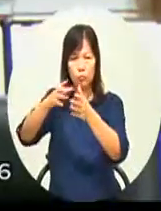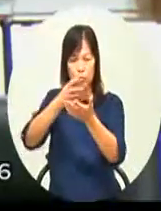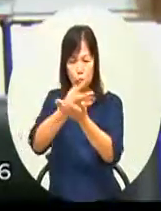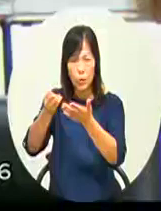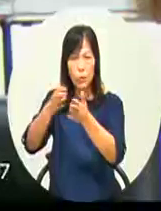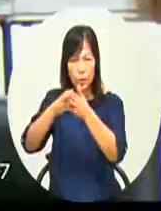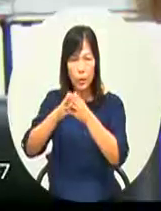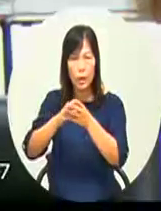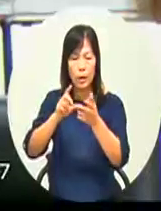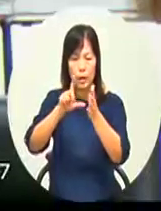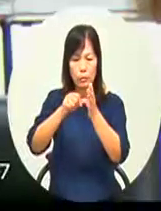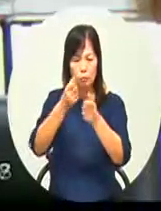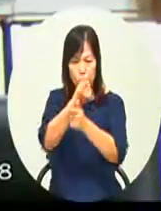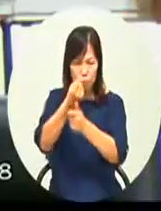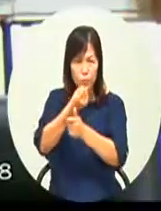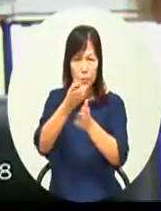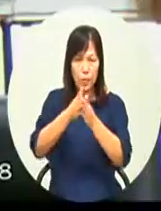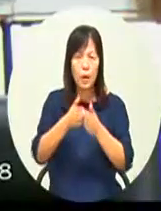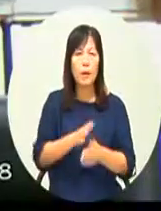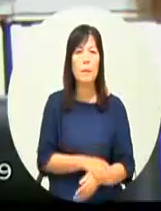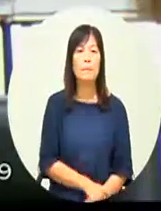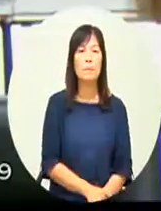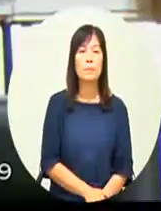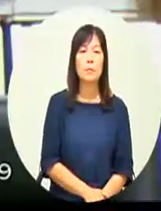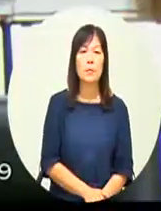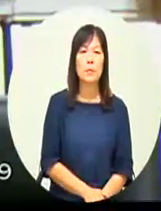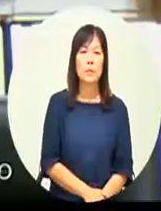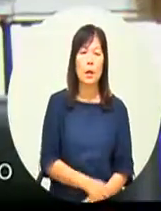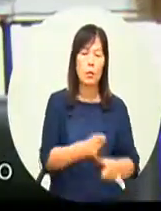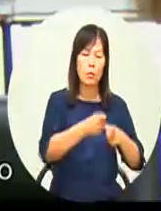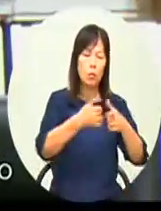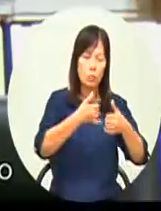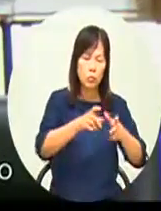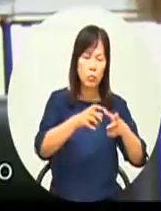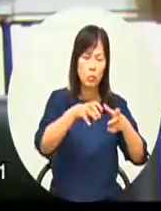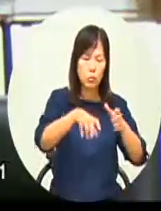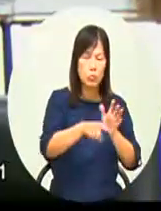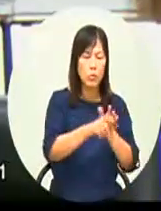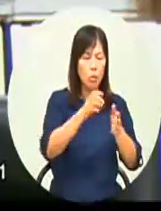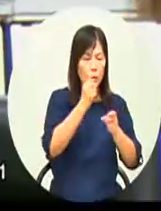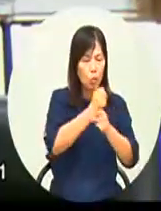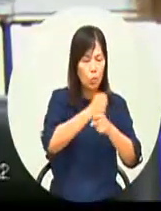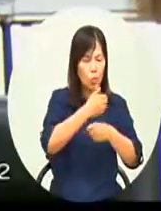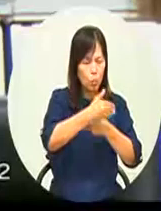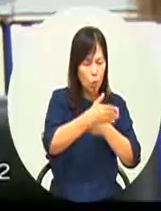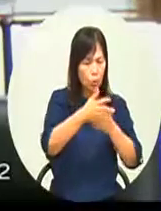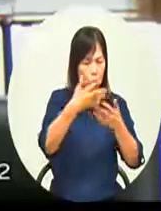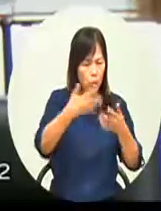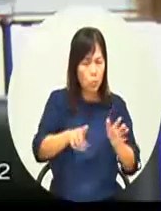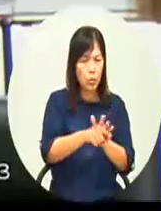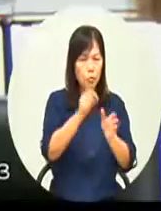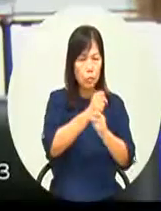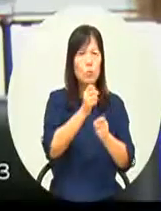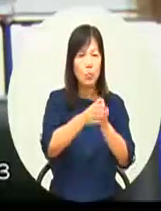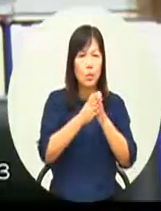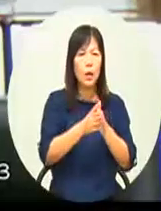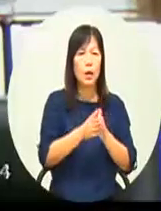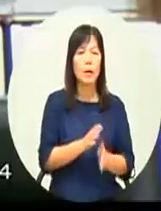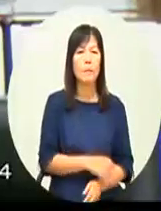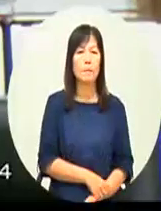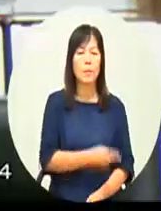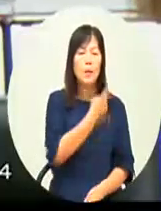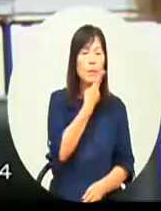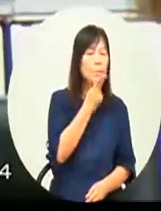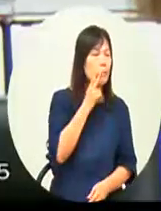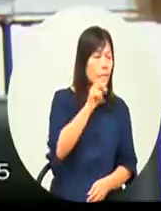间管控。当然公路局说有很多的工程还必须要做，其实 眉山